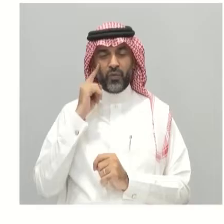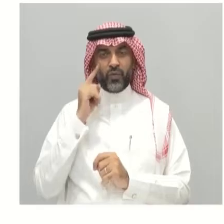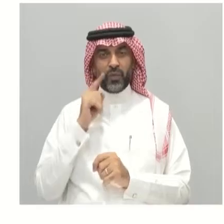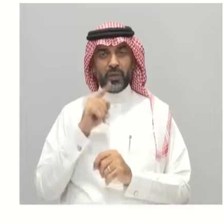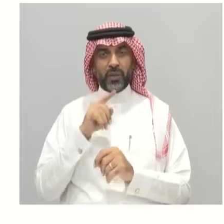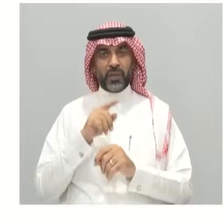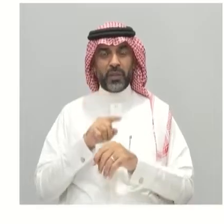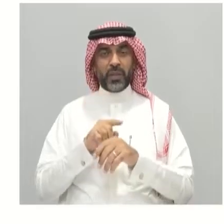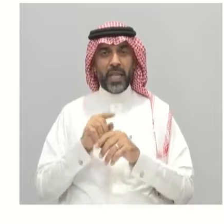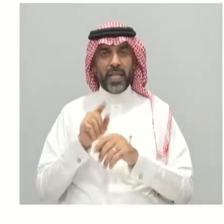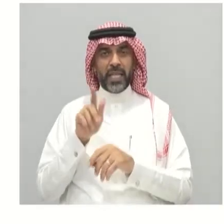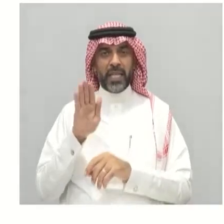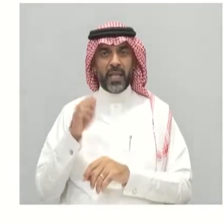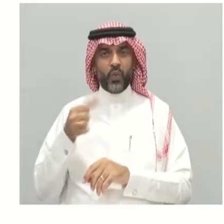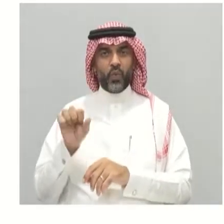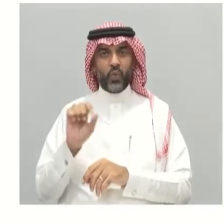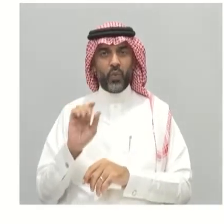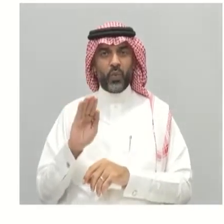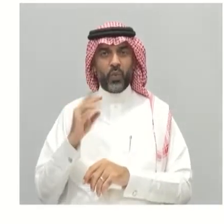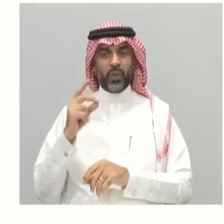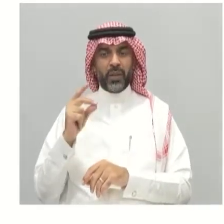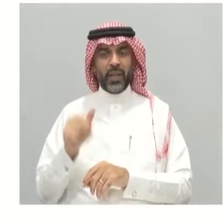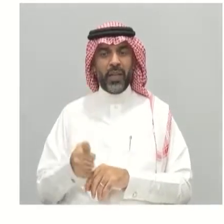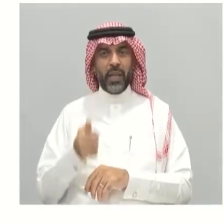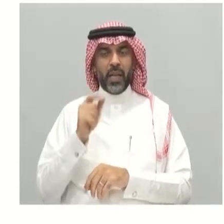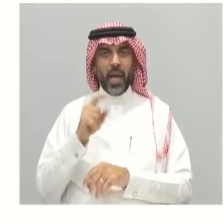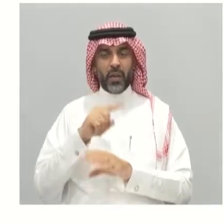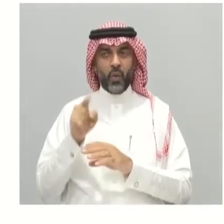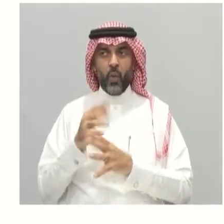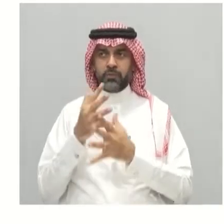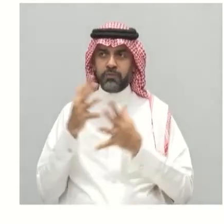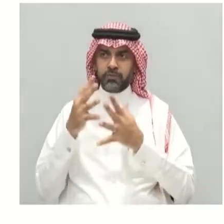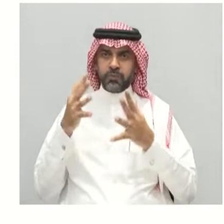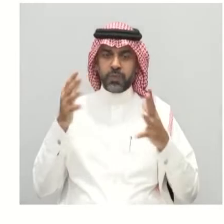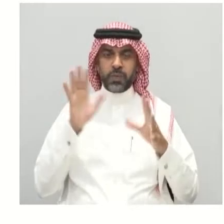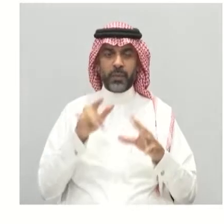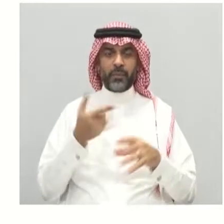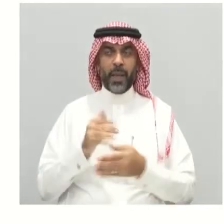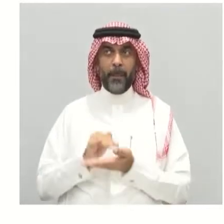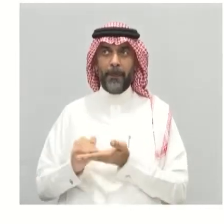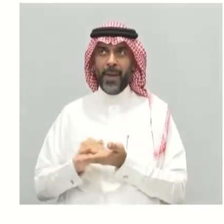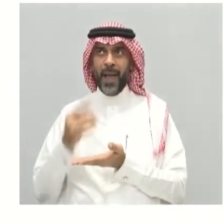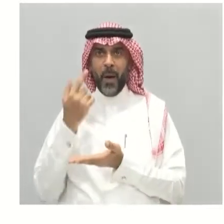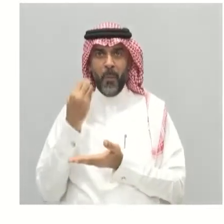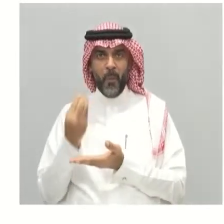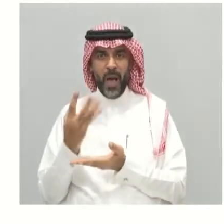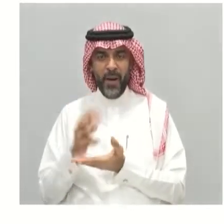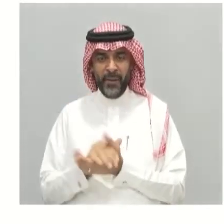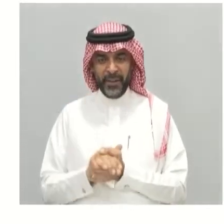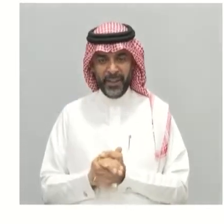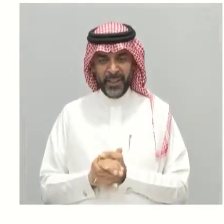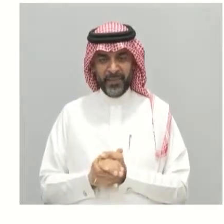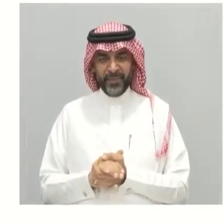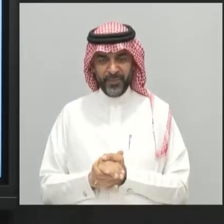باعداد كبيره جدا عندما تكون الظروف البيئيه ماذا ملائمه اذا عندما تكون هذه